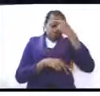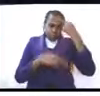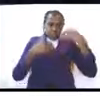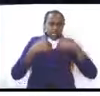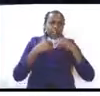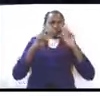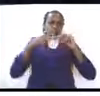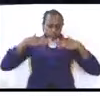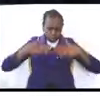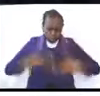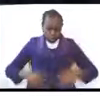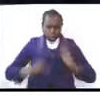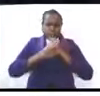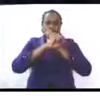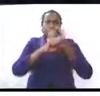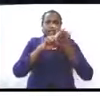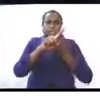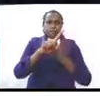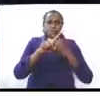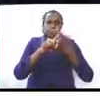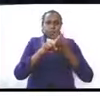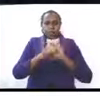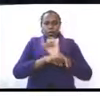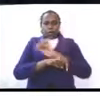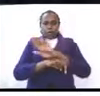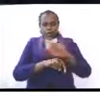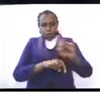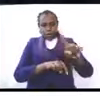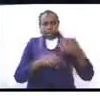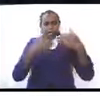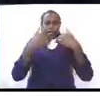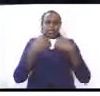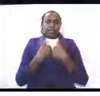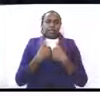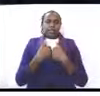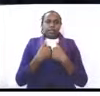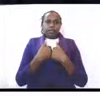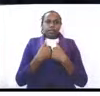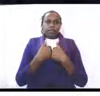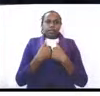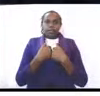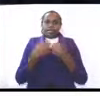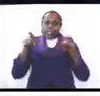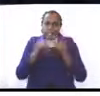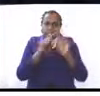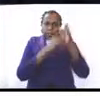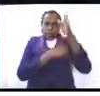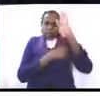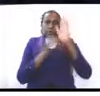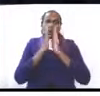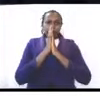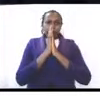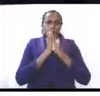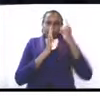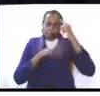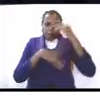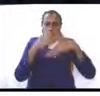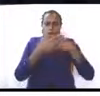hawana nguo za kujikinga kutokana na ugonjwa huu mbaya wa corona. Baba tawaombea wahudumu